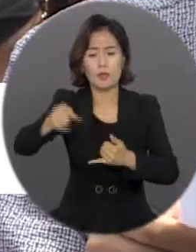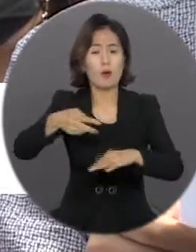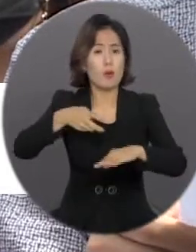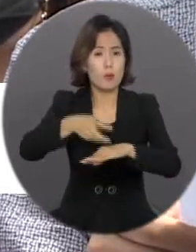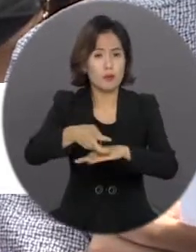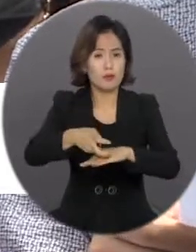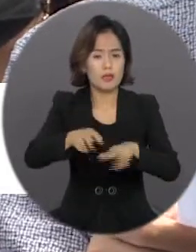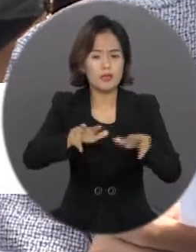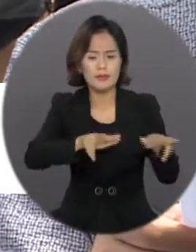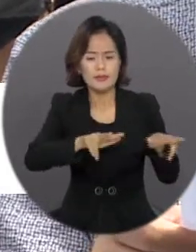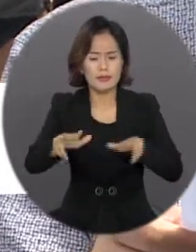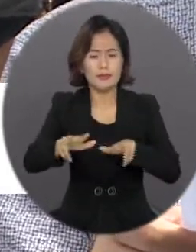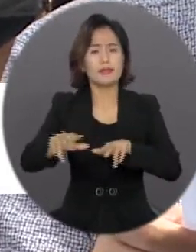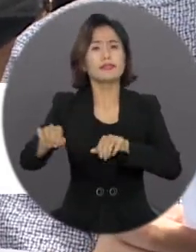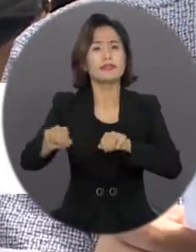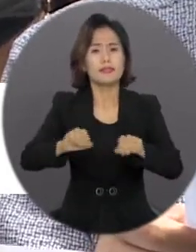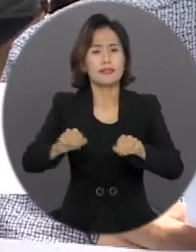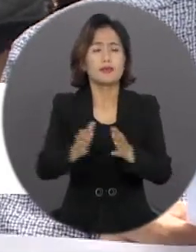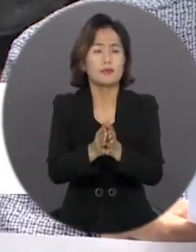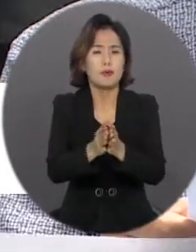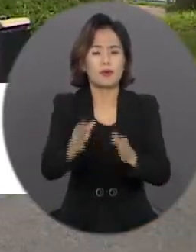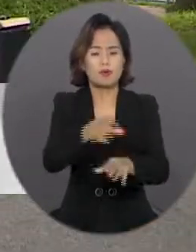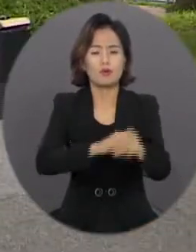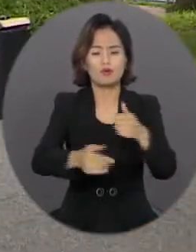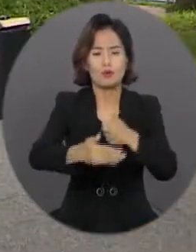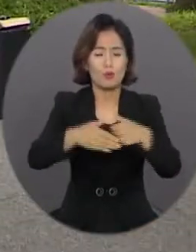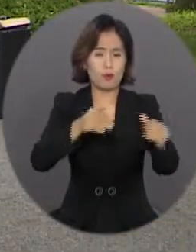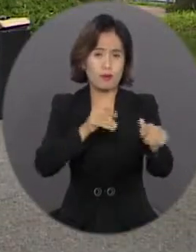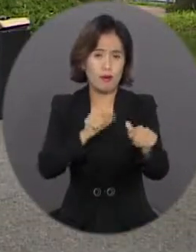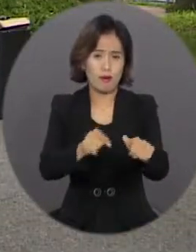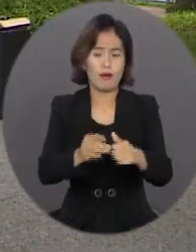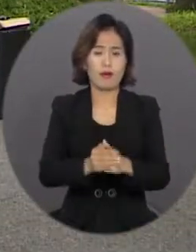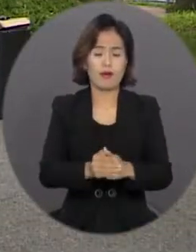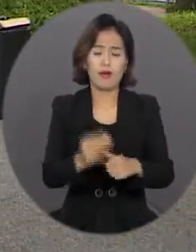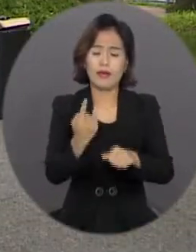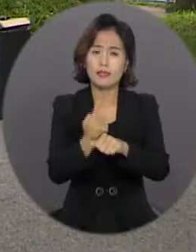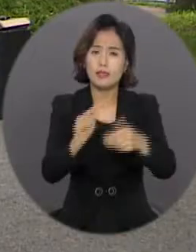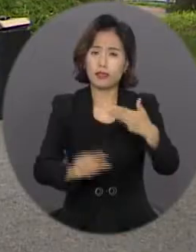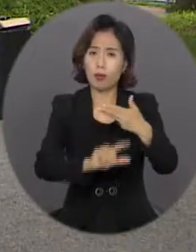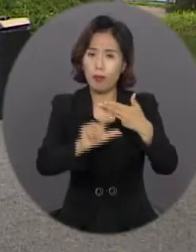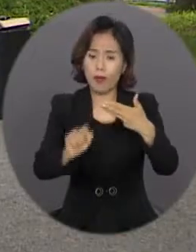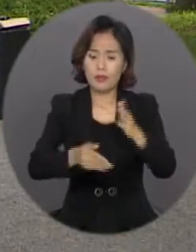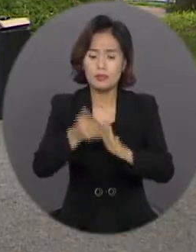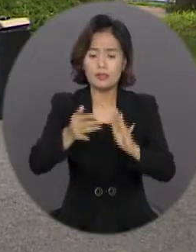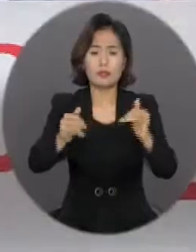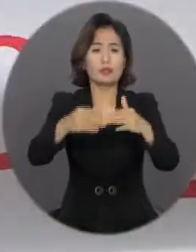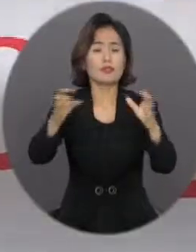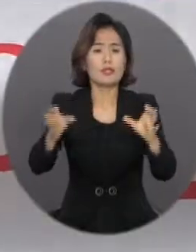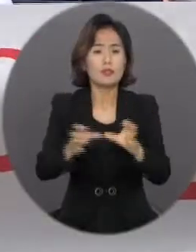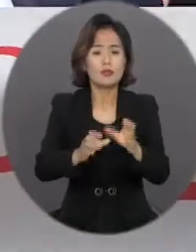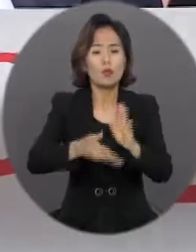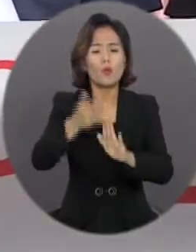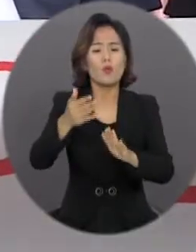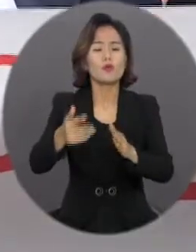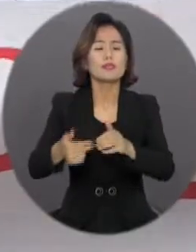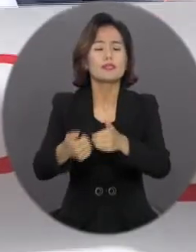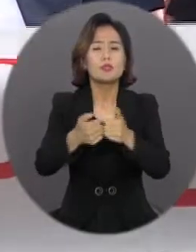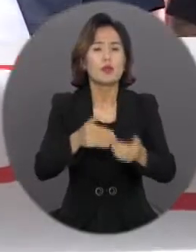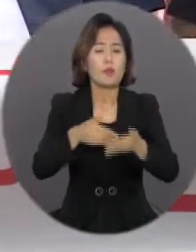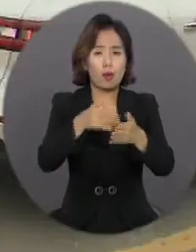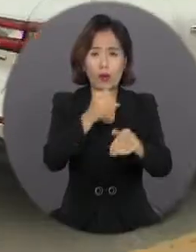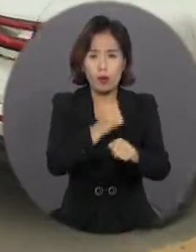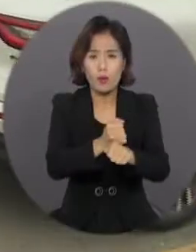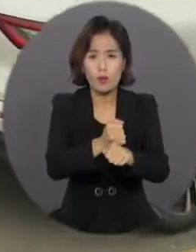없이 시행되도록 적극 협조하라. 지난해 8월 시민단체가 목포시의회에 입법 청원을